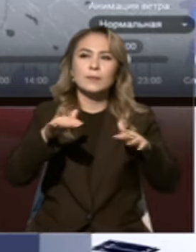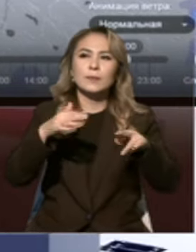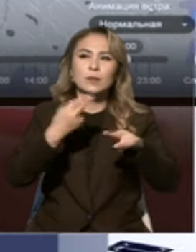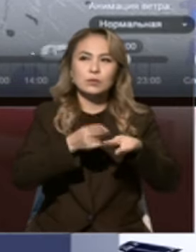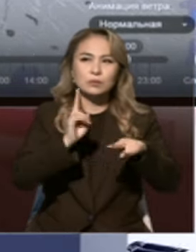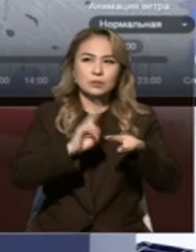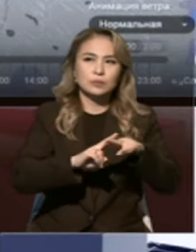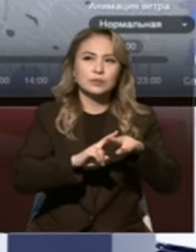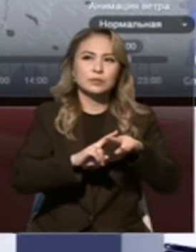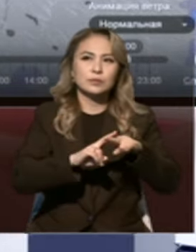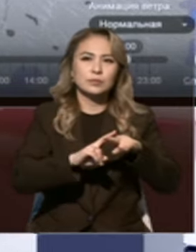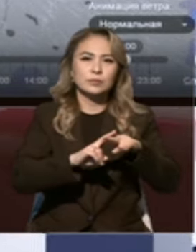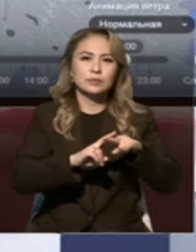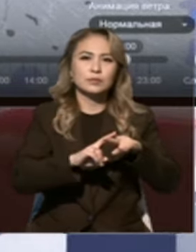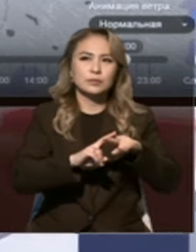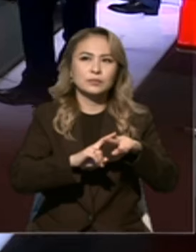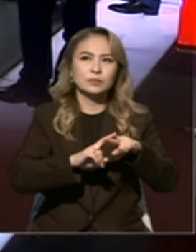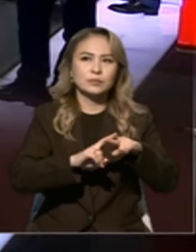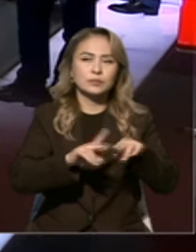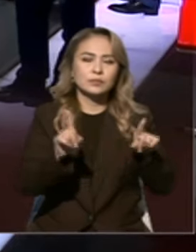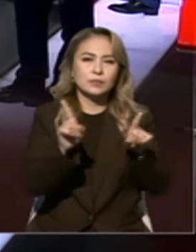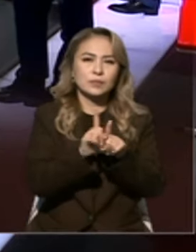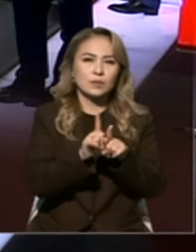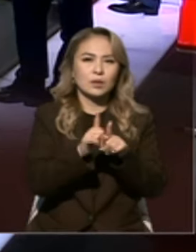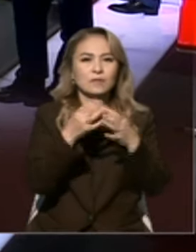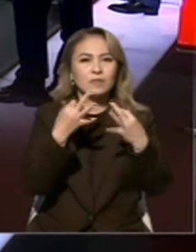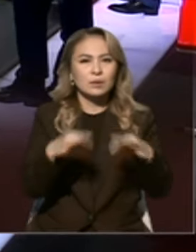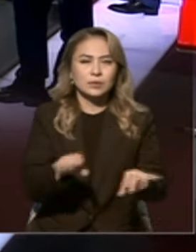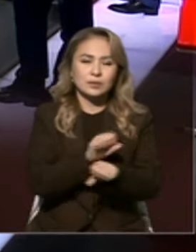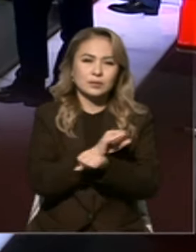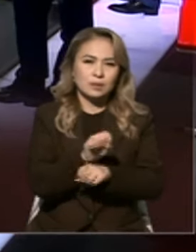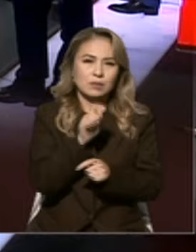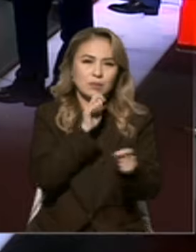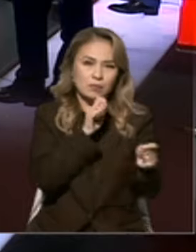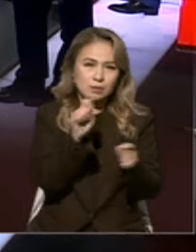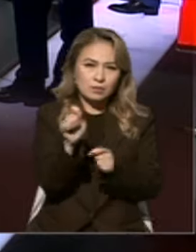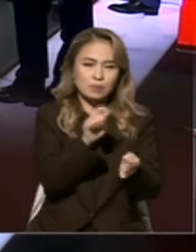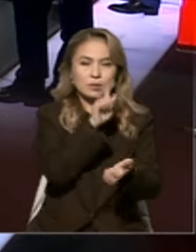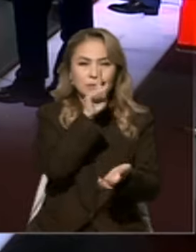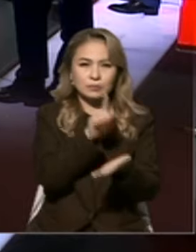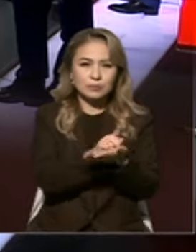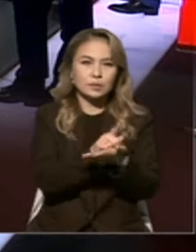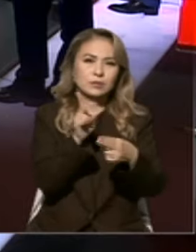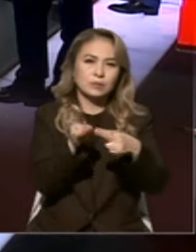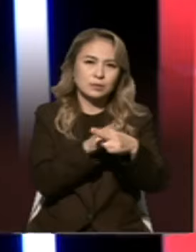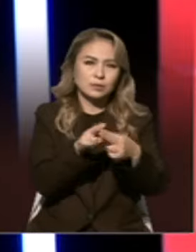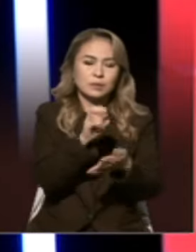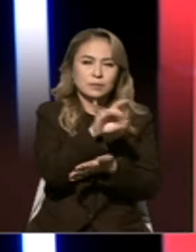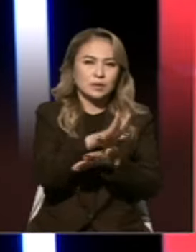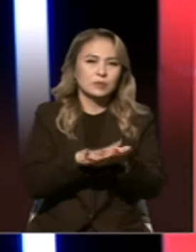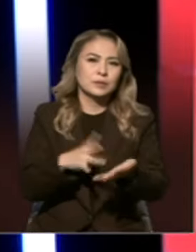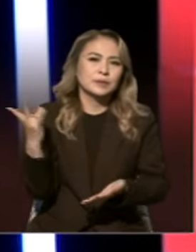Сондықтан да бізге қалай болса да босаңсуға болмайды. Бәріміз осы жерде күресімізді